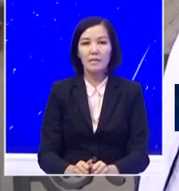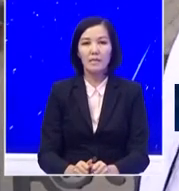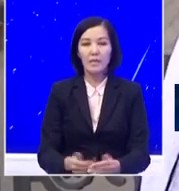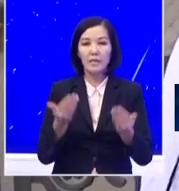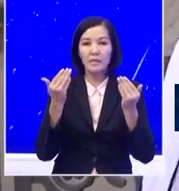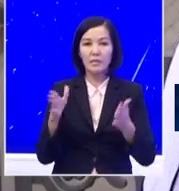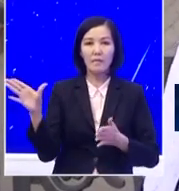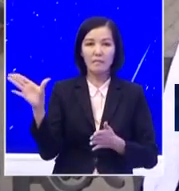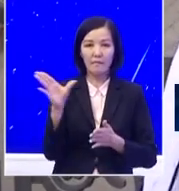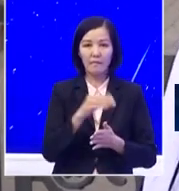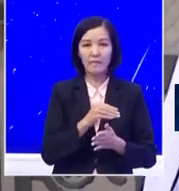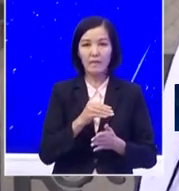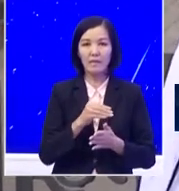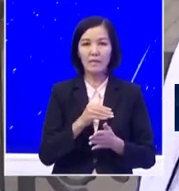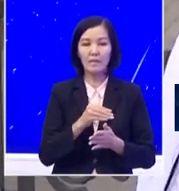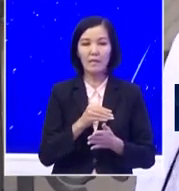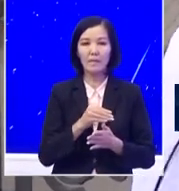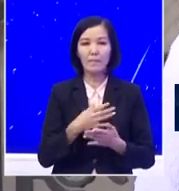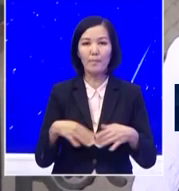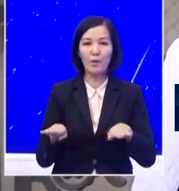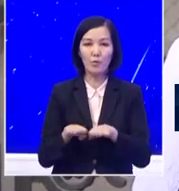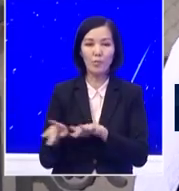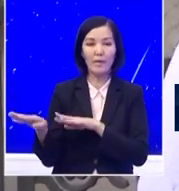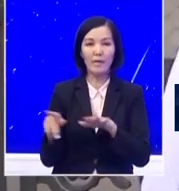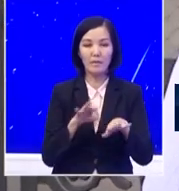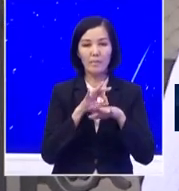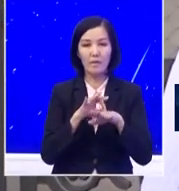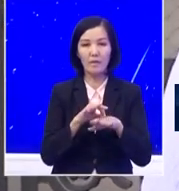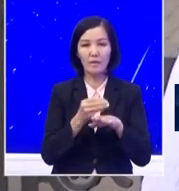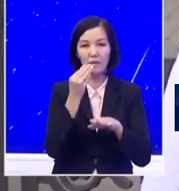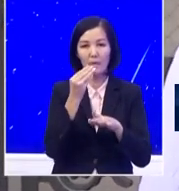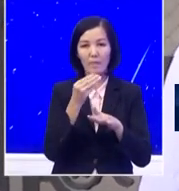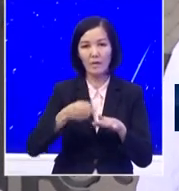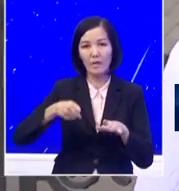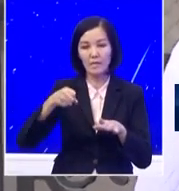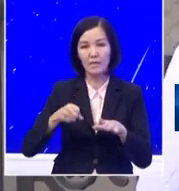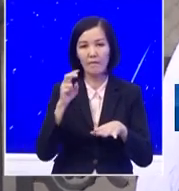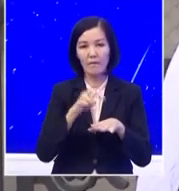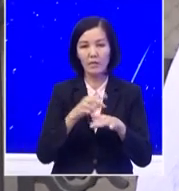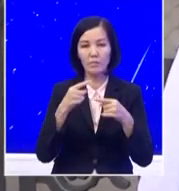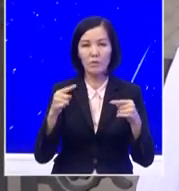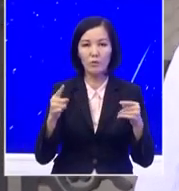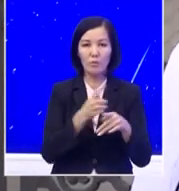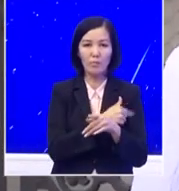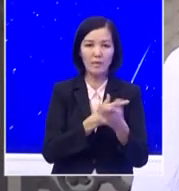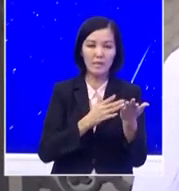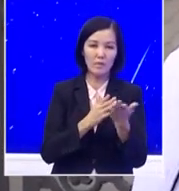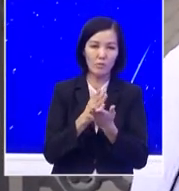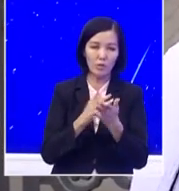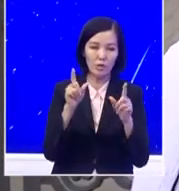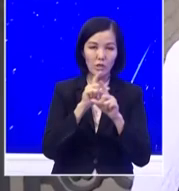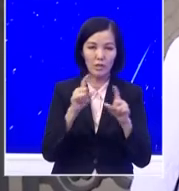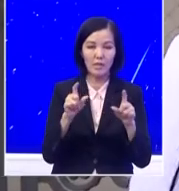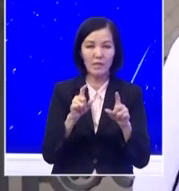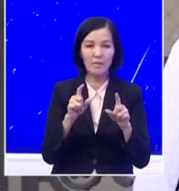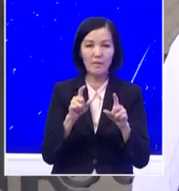Сейчас во всех районах нашей области прошли подобные акции. В этом году мы раздаем продовольственные корзины врачам и другим сотрудникам медицинских учреждений.